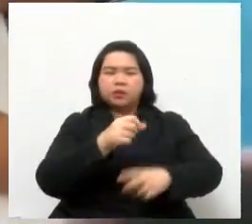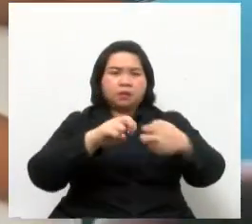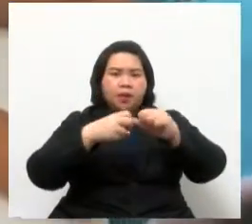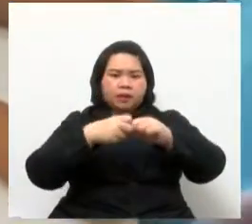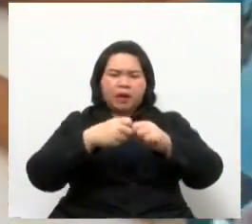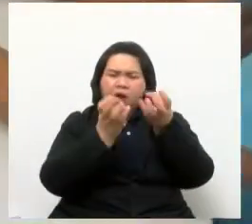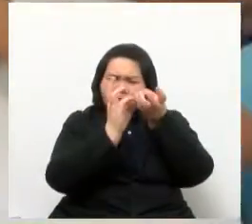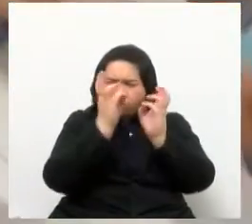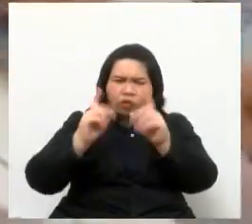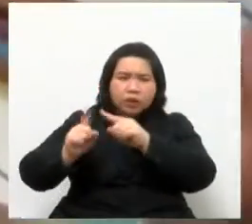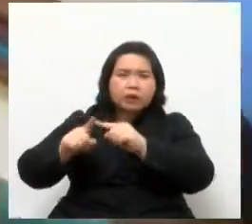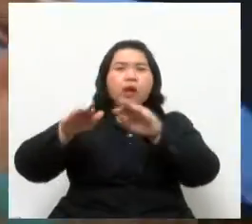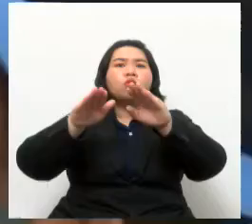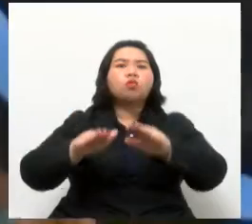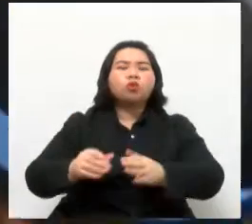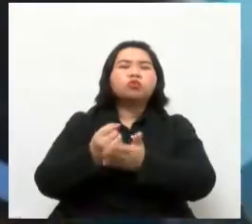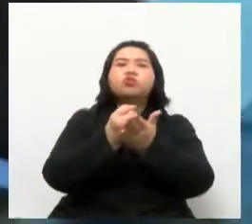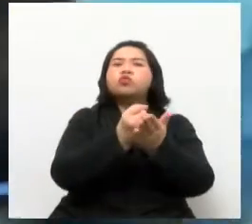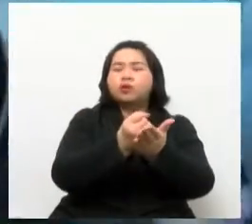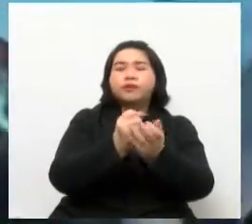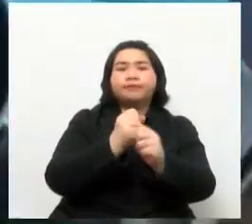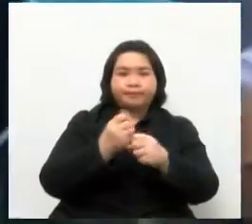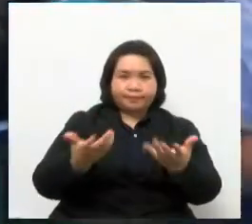PM 2.5